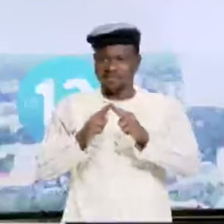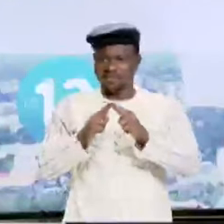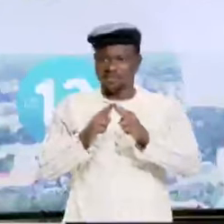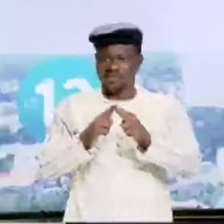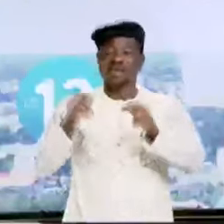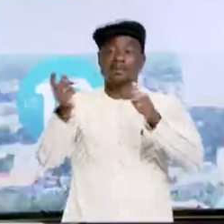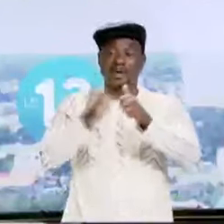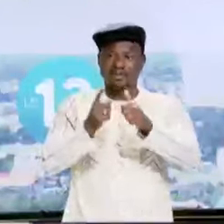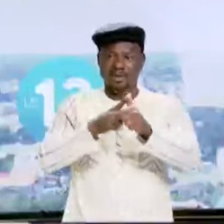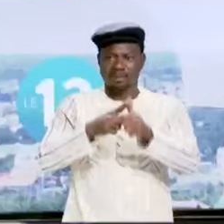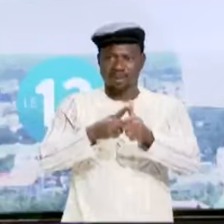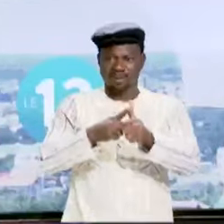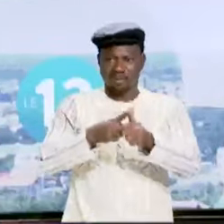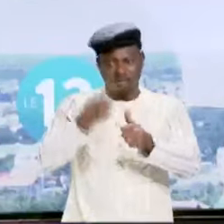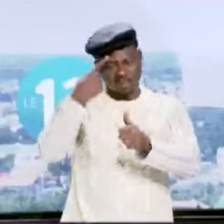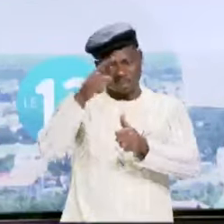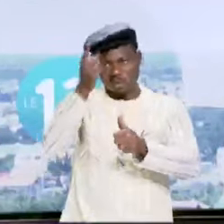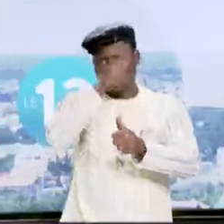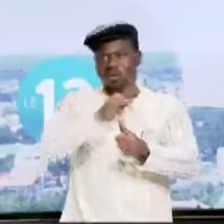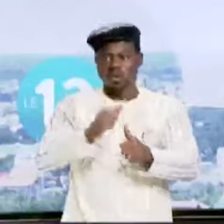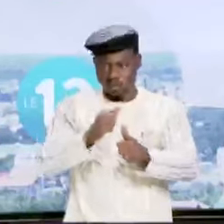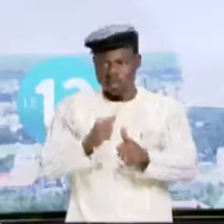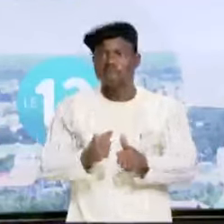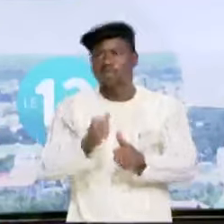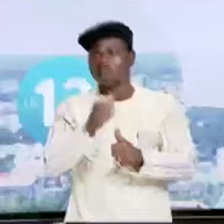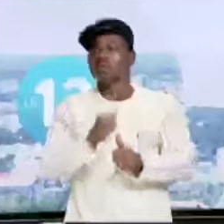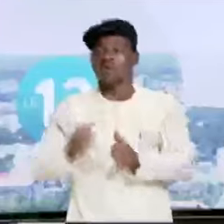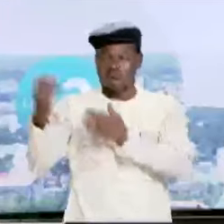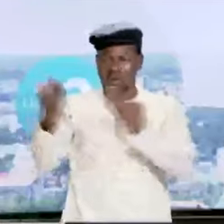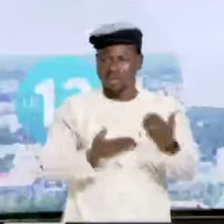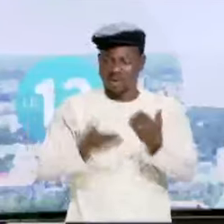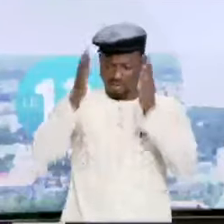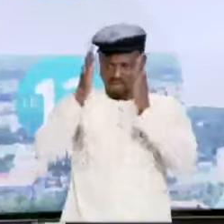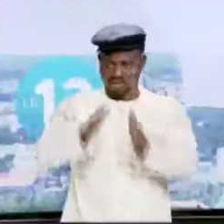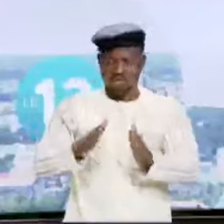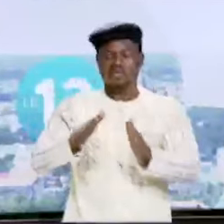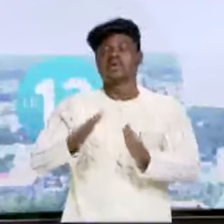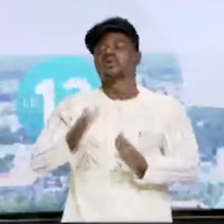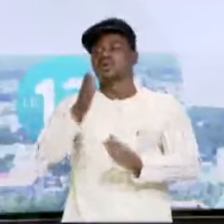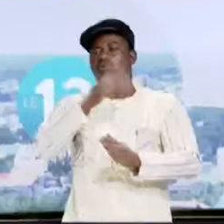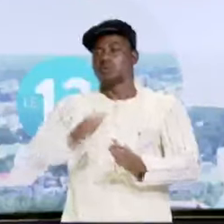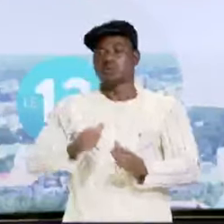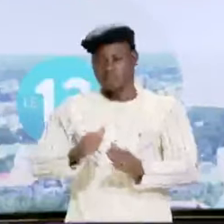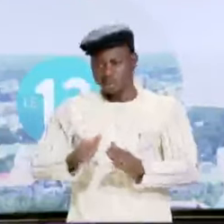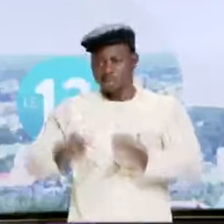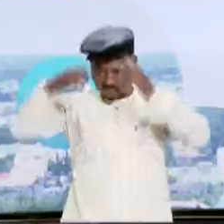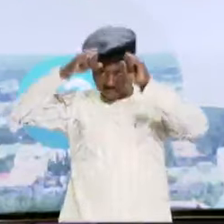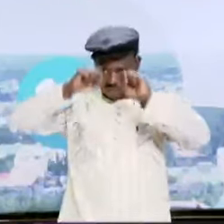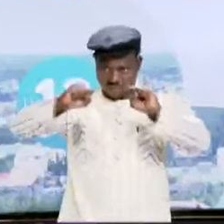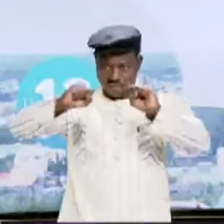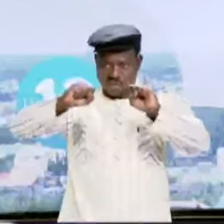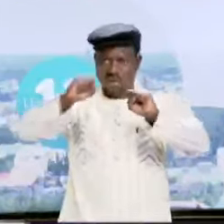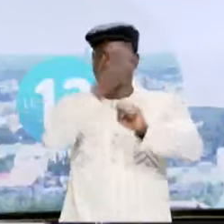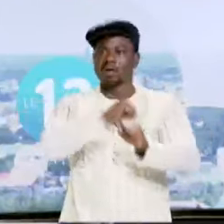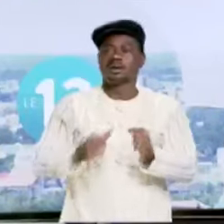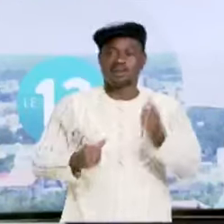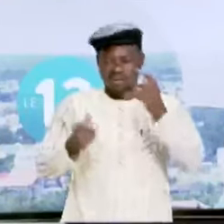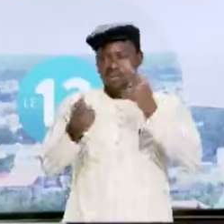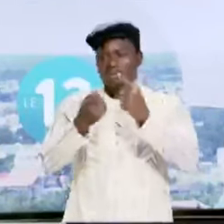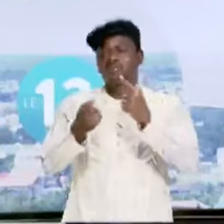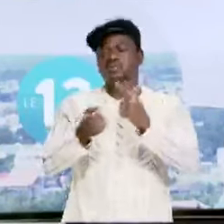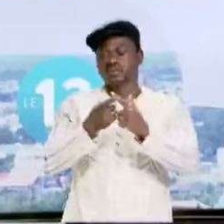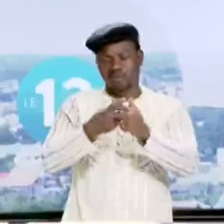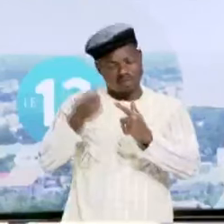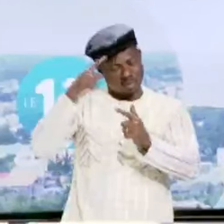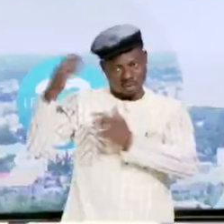pour porter quelqu'un au pouvoir. Dans un second temps, c'est-à-dire apporter la paix. Dans un troisième temps, c'est